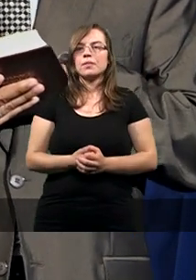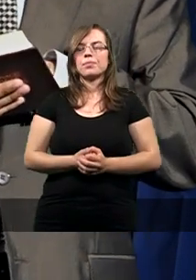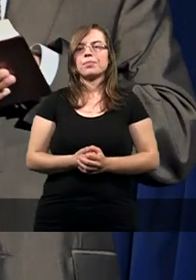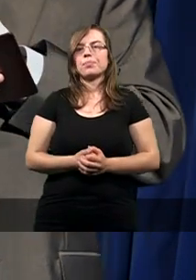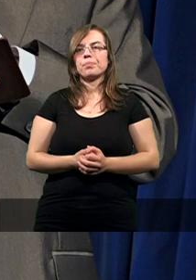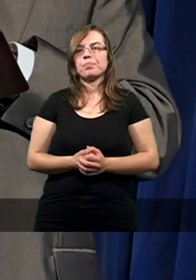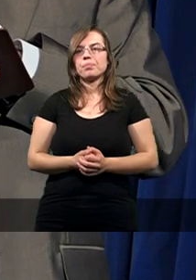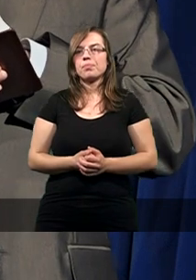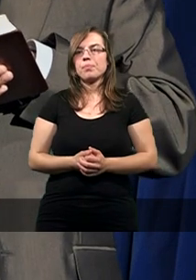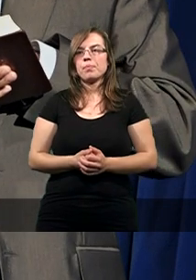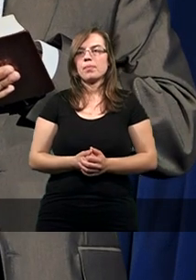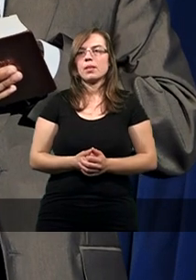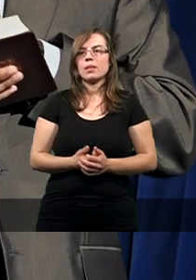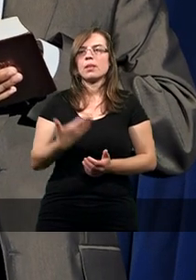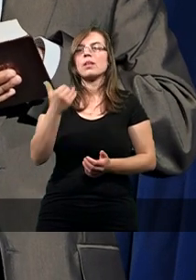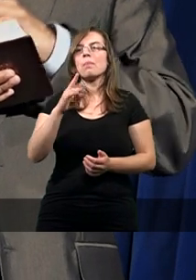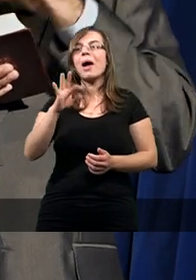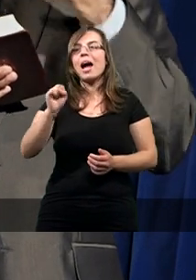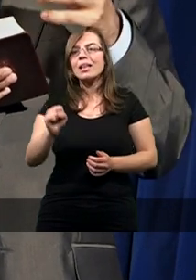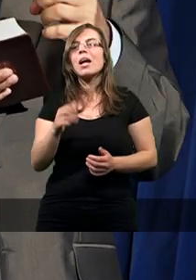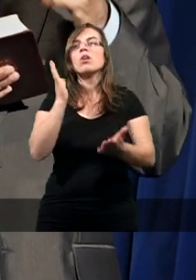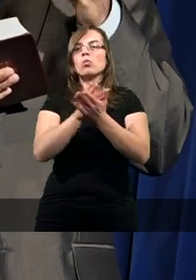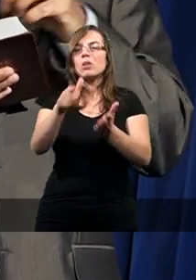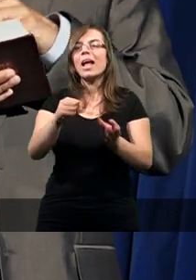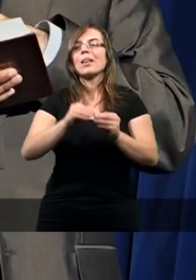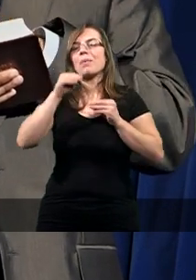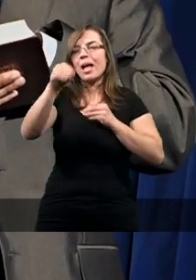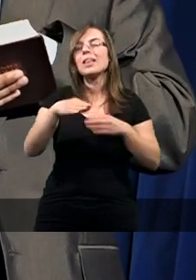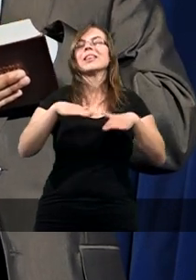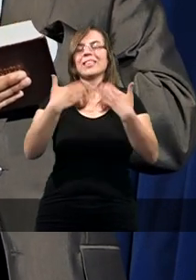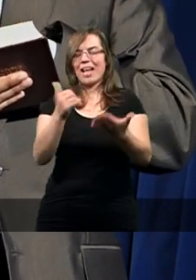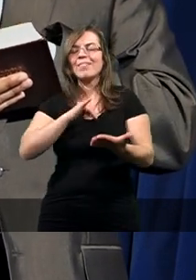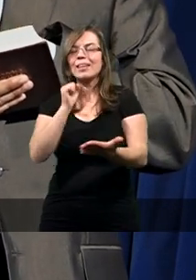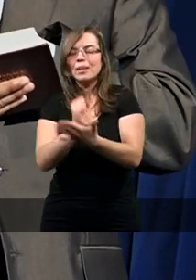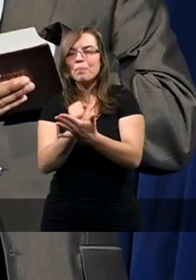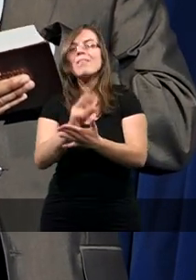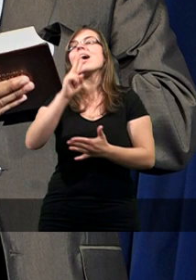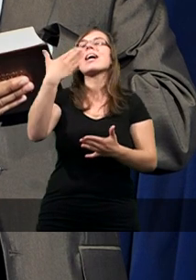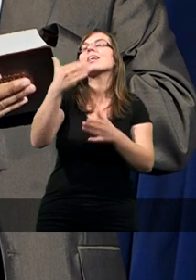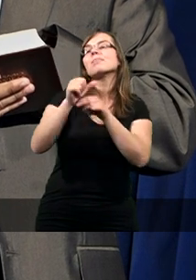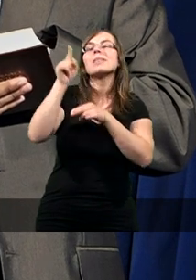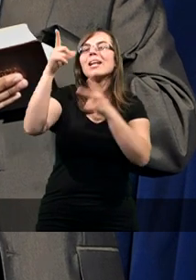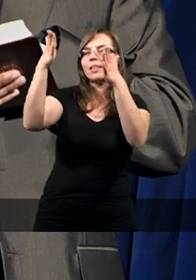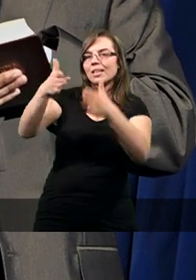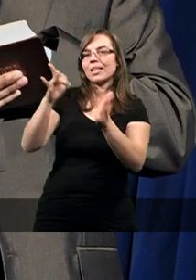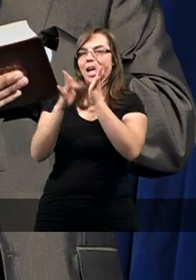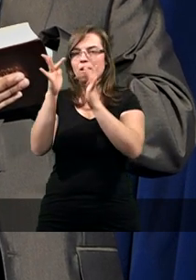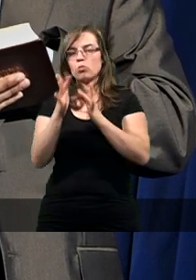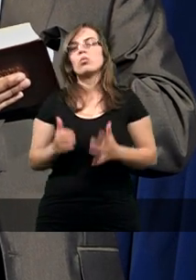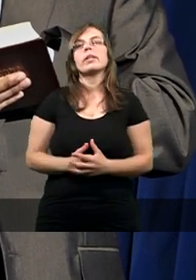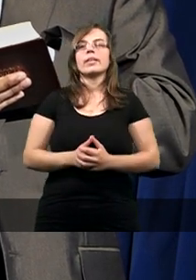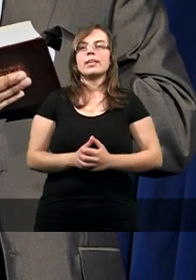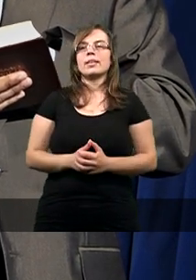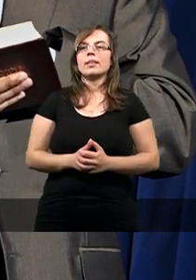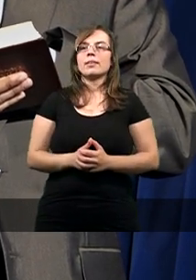Martha realized who Jesus was. Marta już na tym etapie zdawała sobie sprawę, kim jest Jezus. And she was saying to